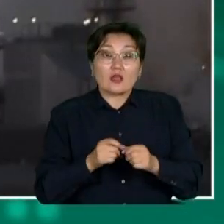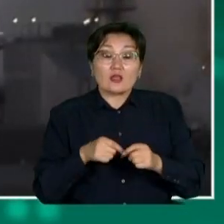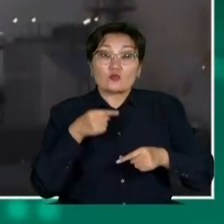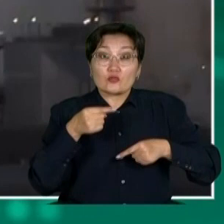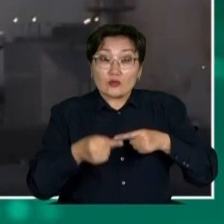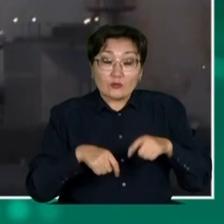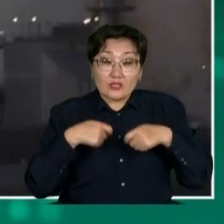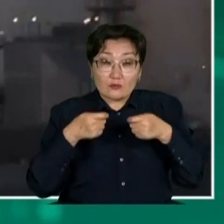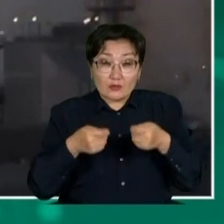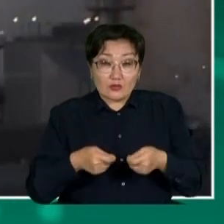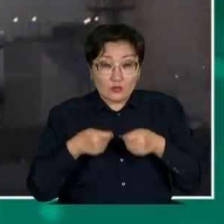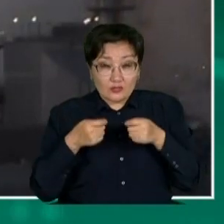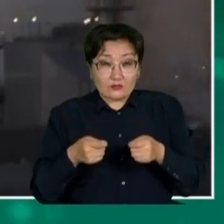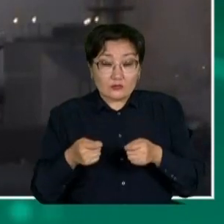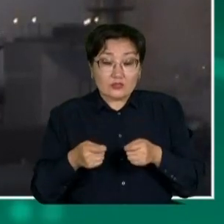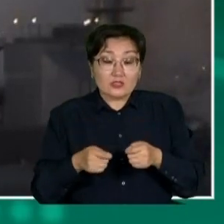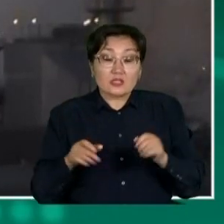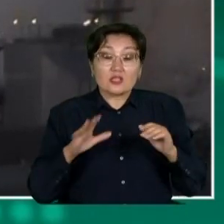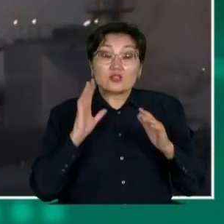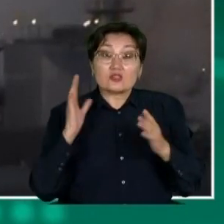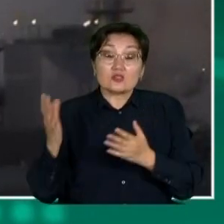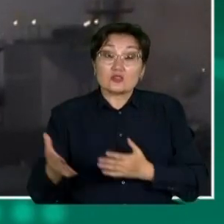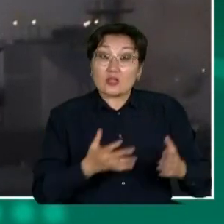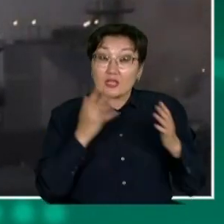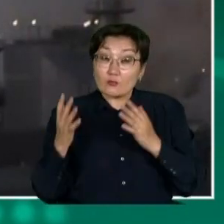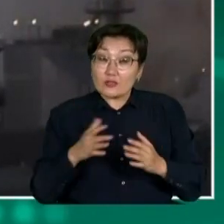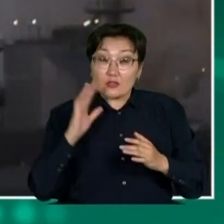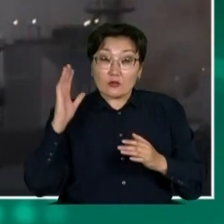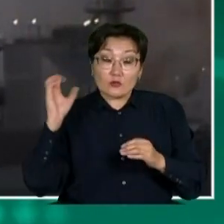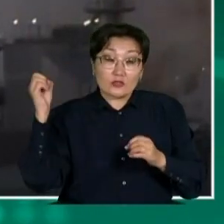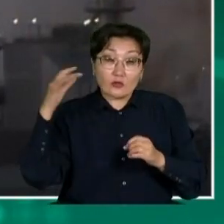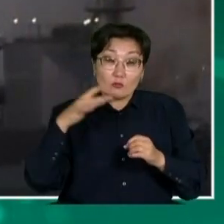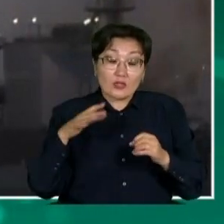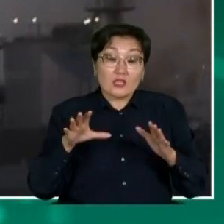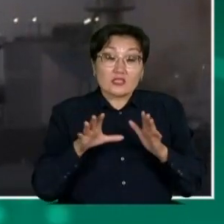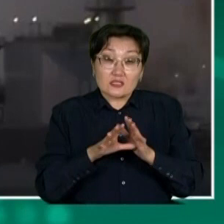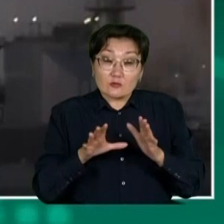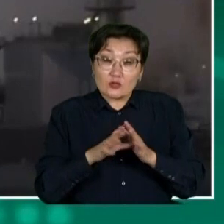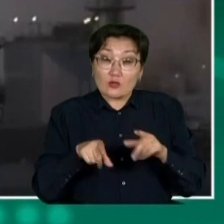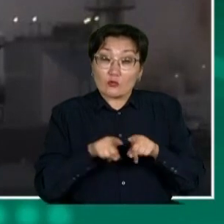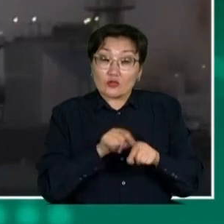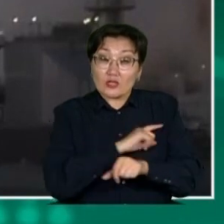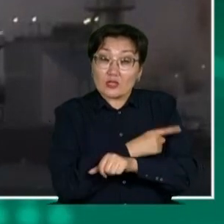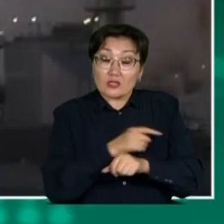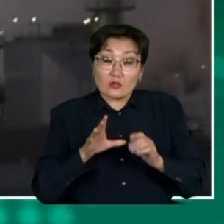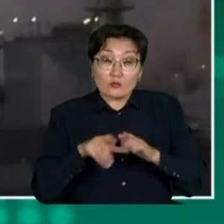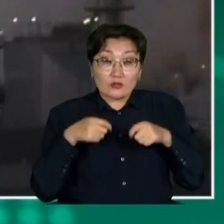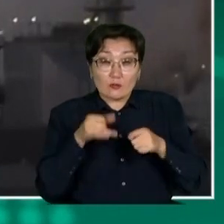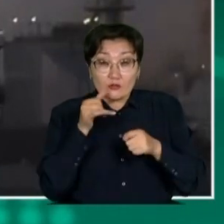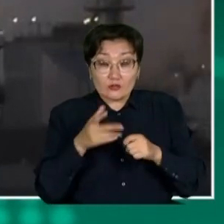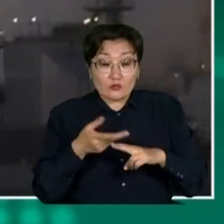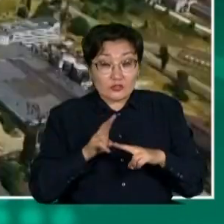түрде. Ал жел электростанциясы, күн электростанциясы ондай қуат бере алмайтындықтан оны